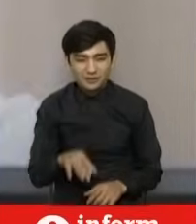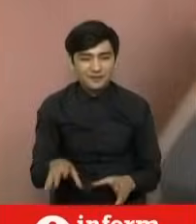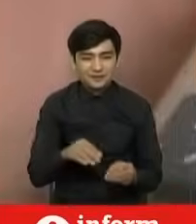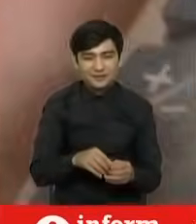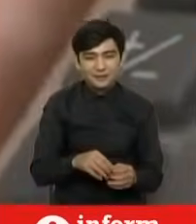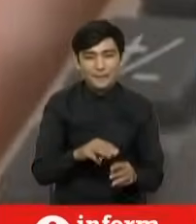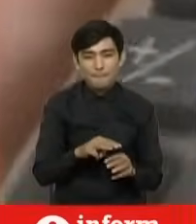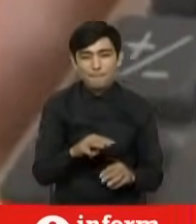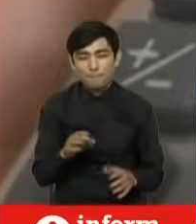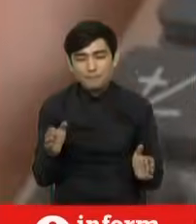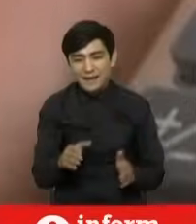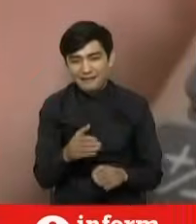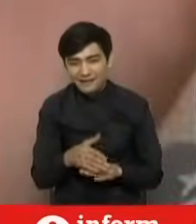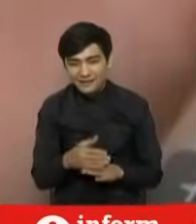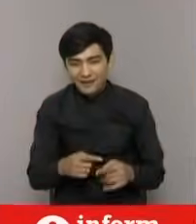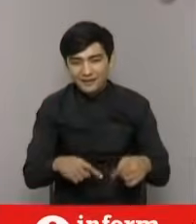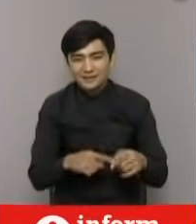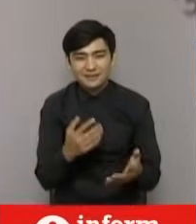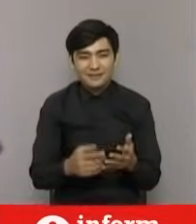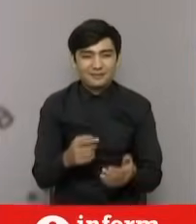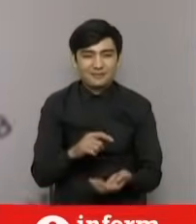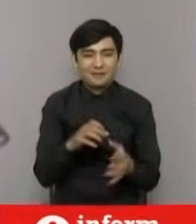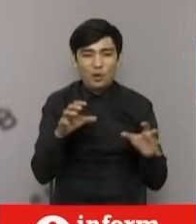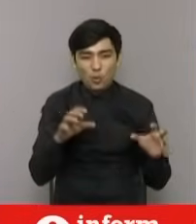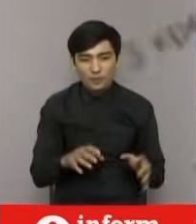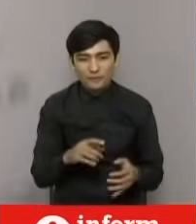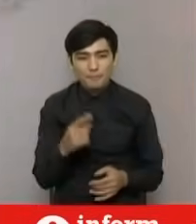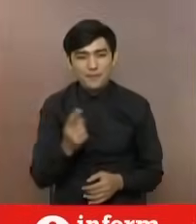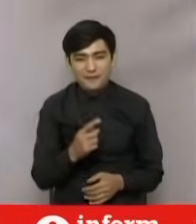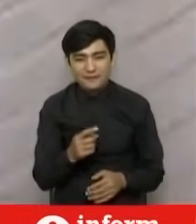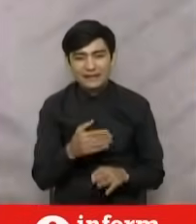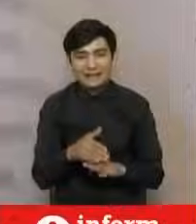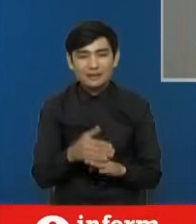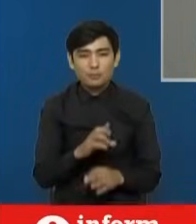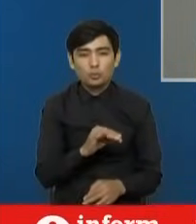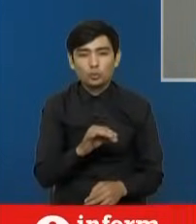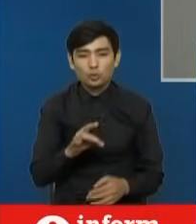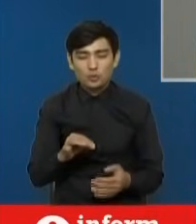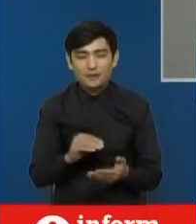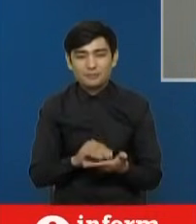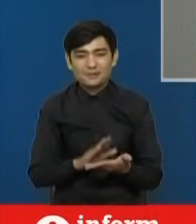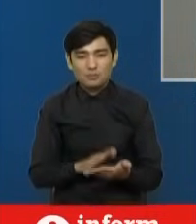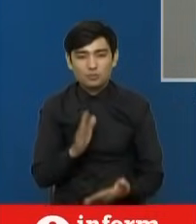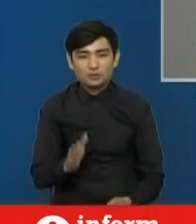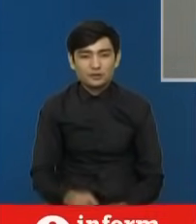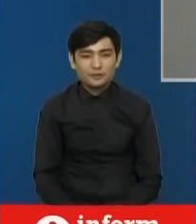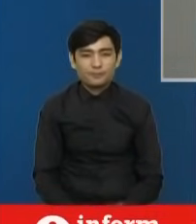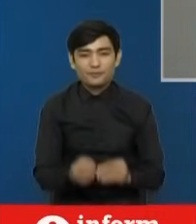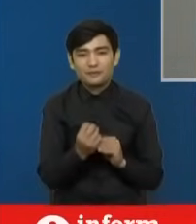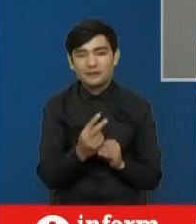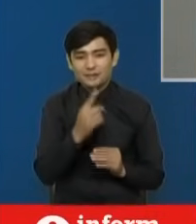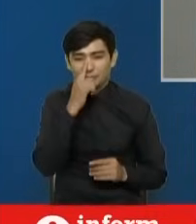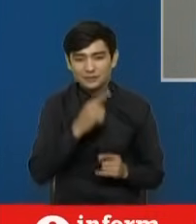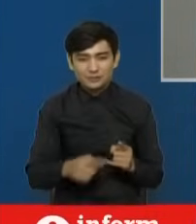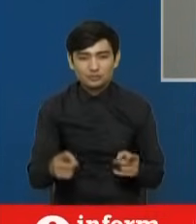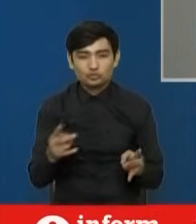по закону могут в одностороннем порядке делать корректировку в первом кредитном бюро. 12 месяцев. Не должно